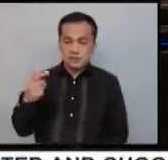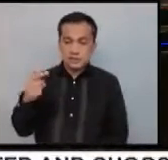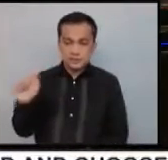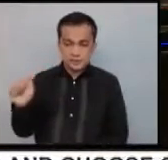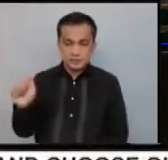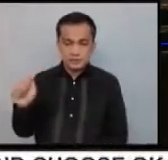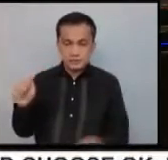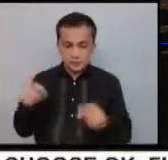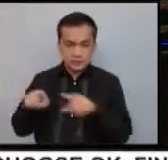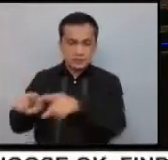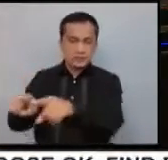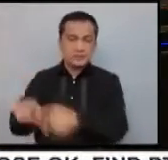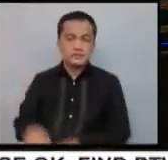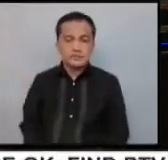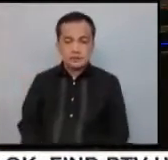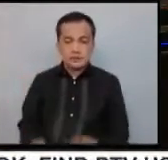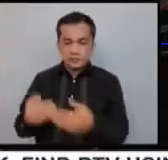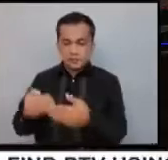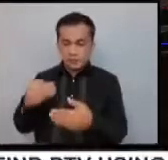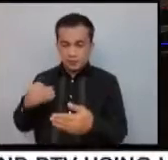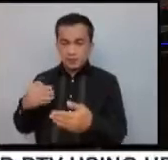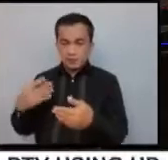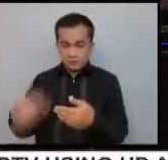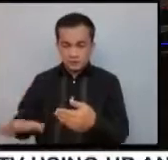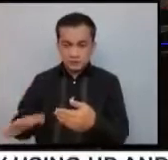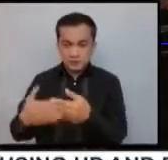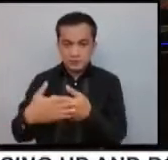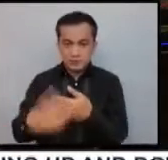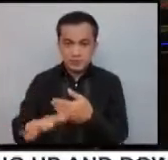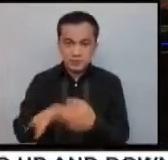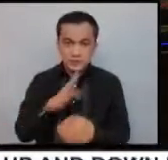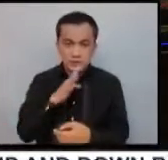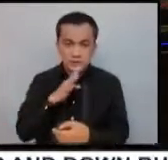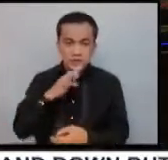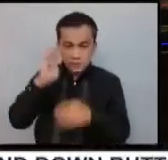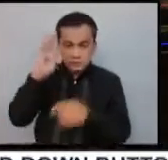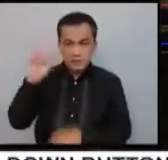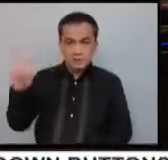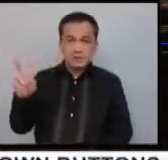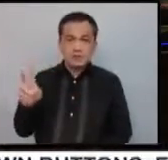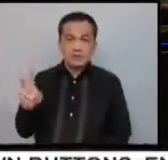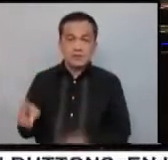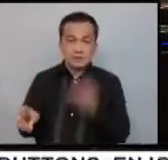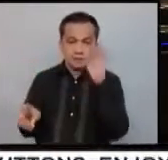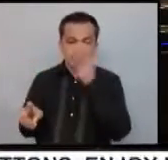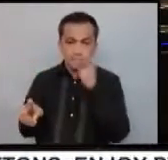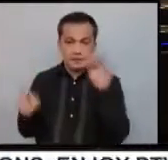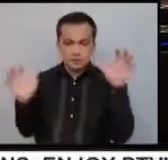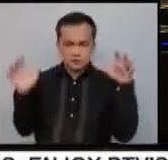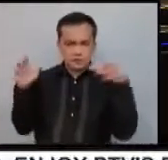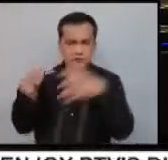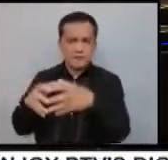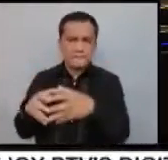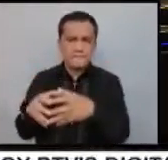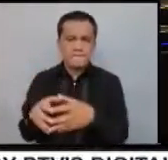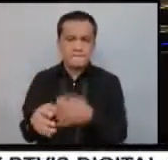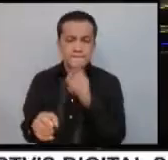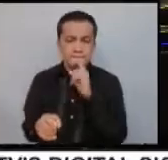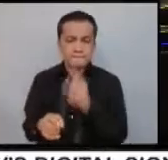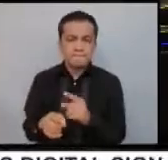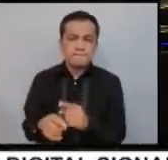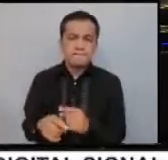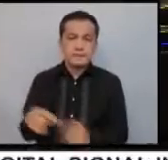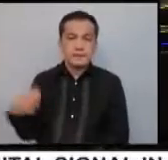at pagkatapos magsalita ni Pangulo Marcos, sabi ng mga Pilipino na nagtipon-tipon doon ay talagang inihintay